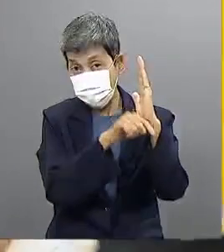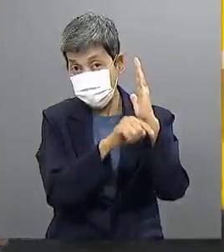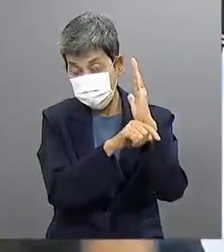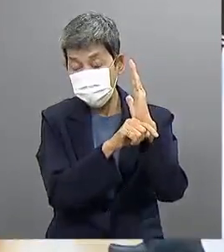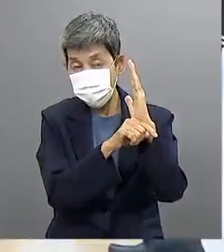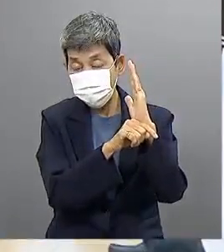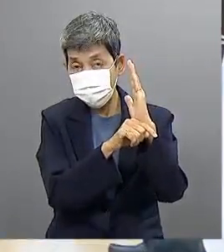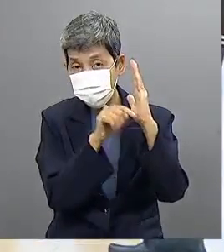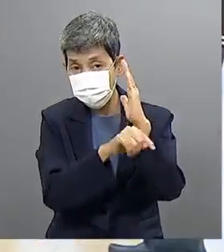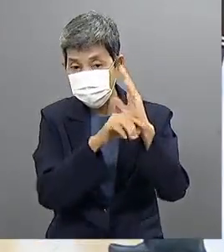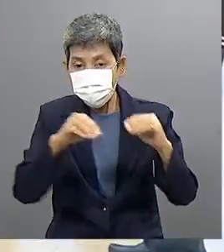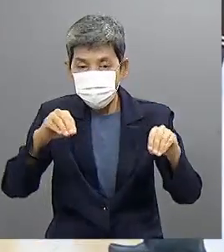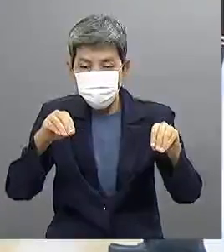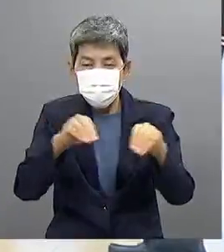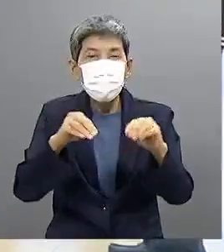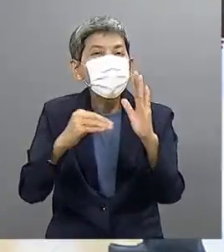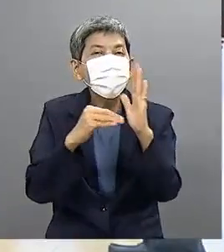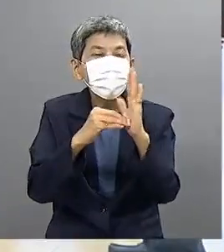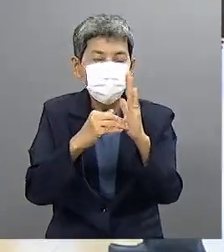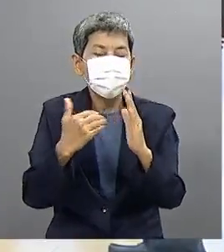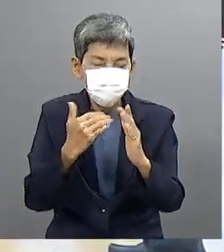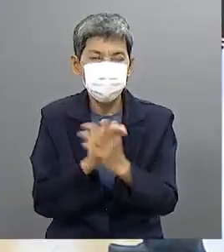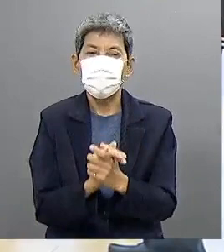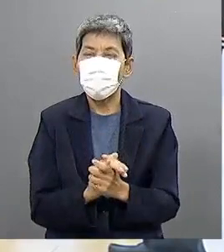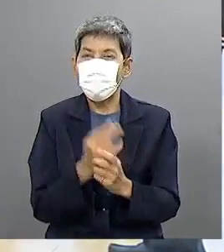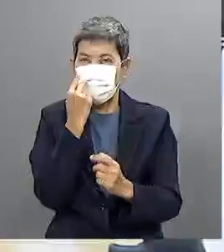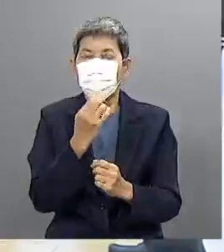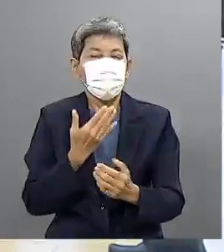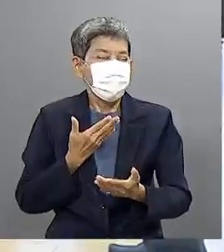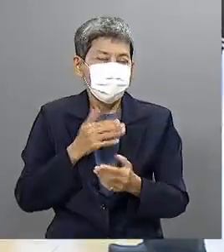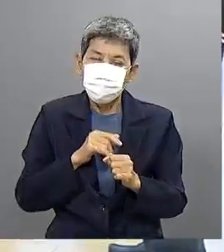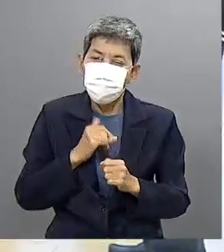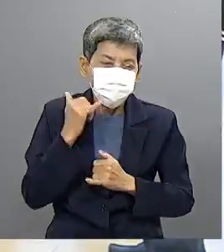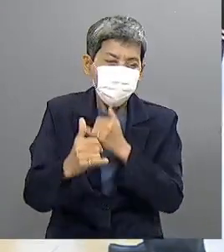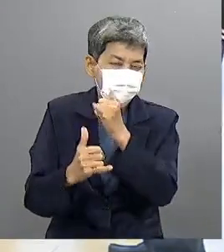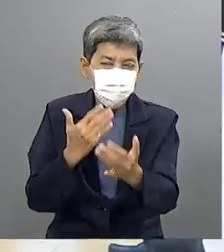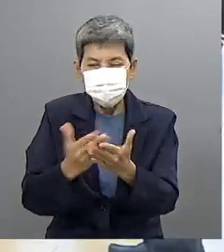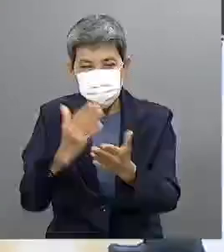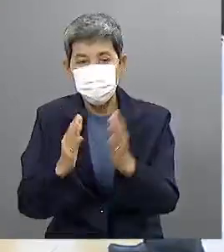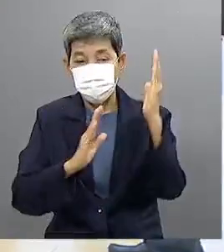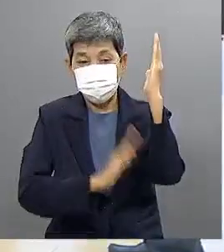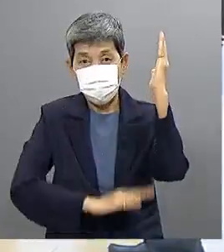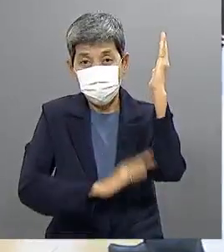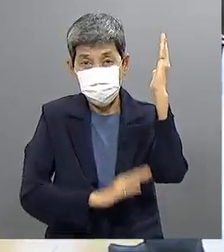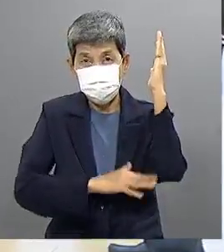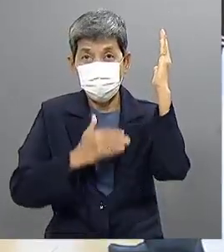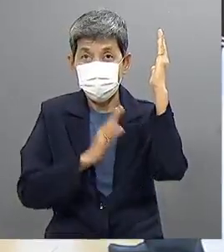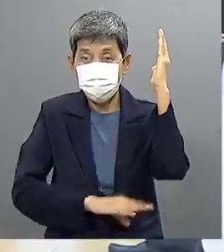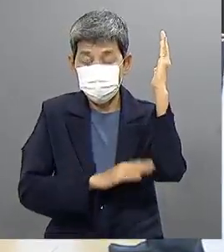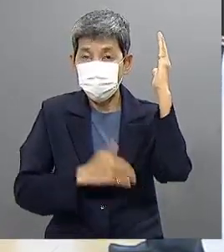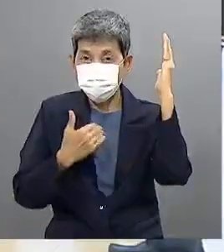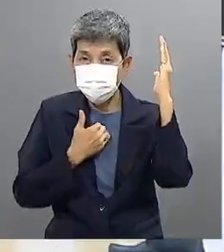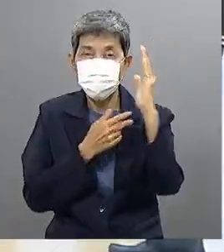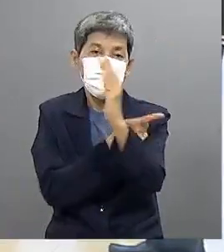ใกล้ๆกรุงเทพหลายๆที่ก็จะเป็นที่คึกคักยอดนิยมนะครับการบริการทางภาคใต้เช่นภูเก็ตพังงากระ